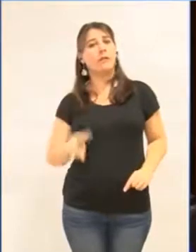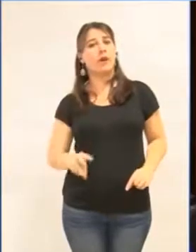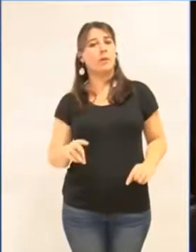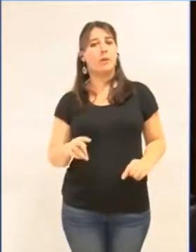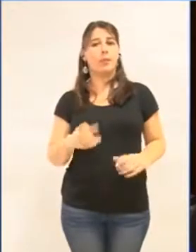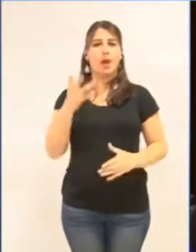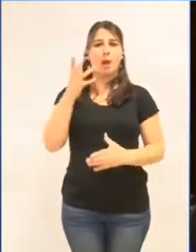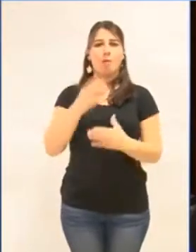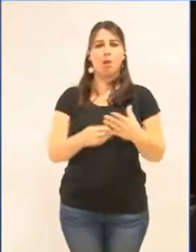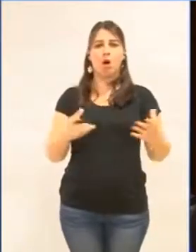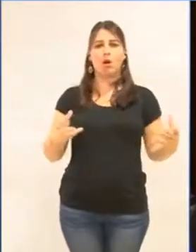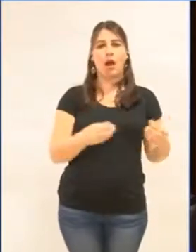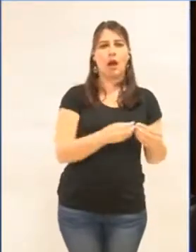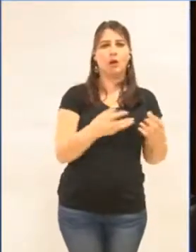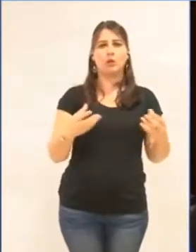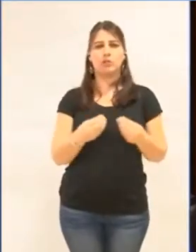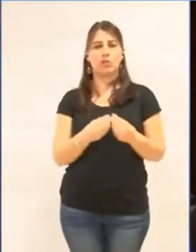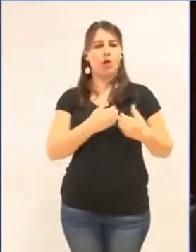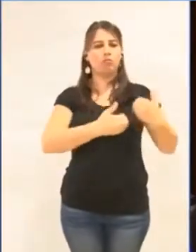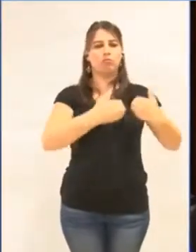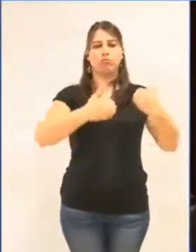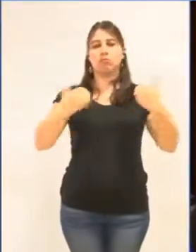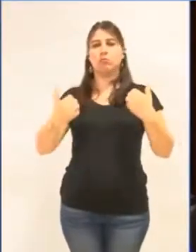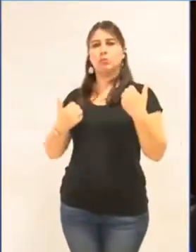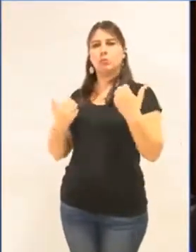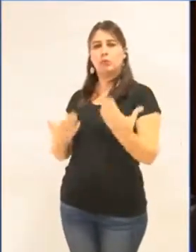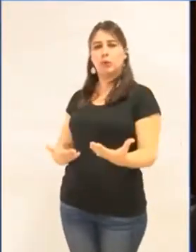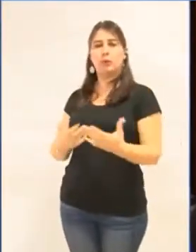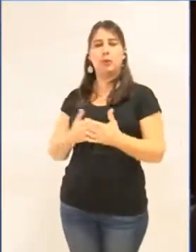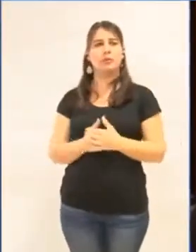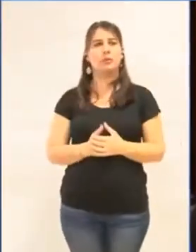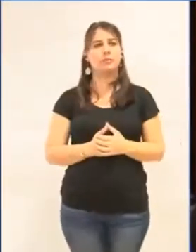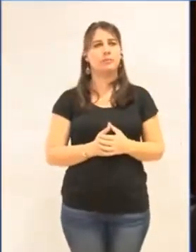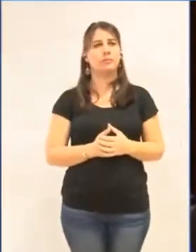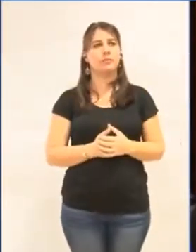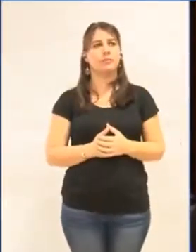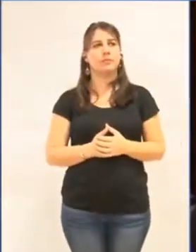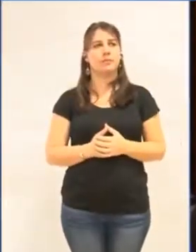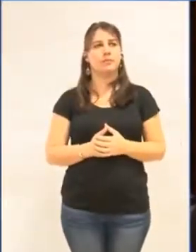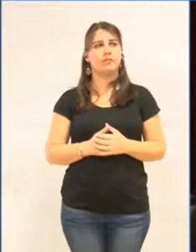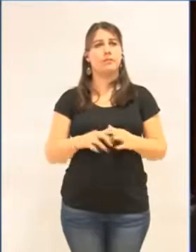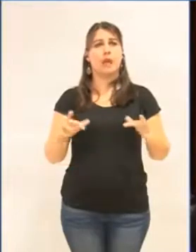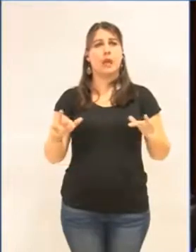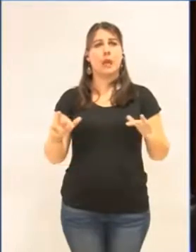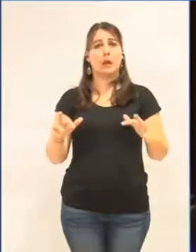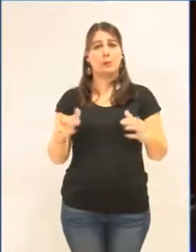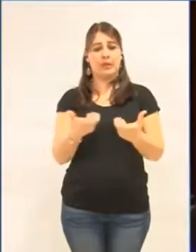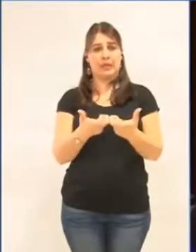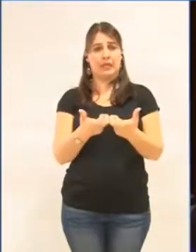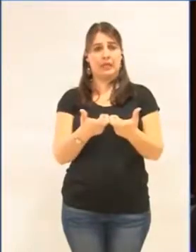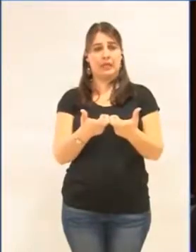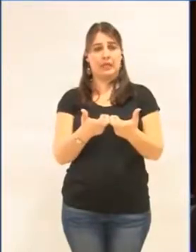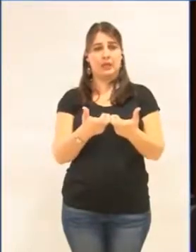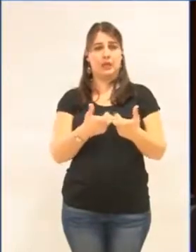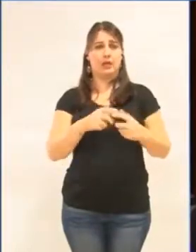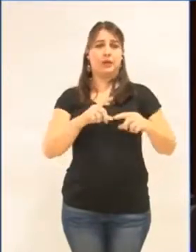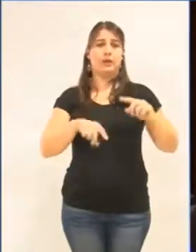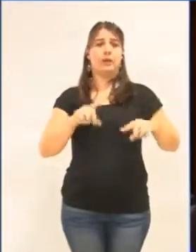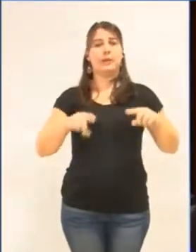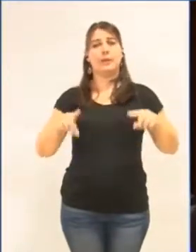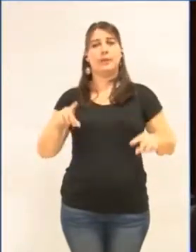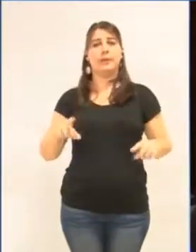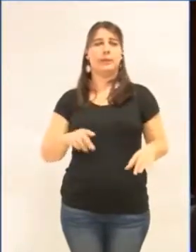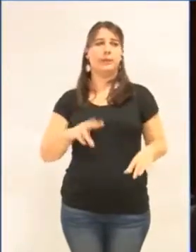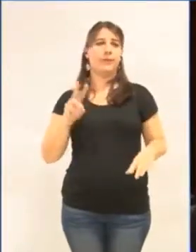d'allotissement, sur le fait que la variable prix, le prix donc constaté, n'ait peut-être pas été